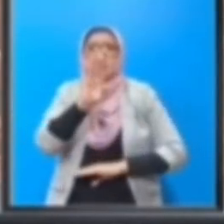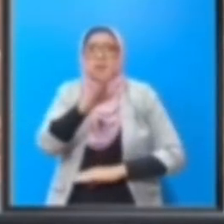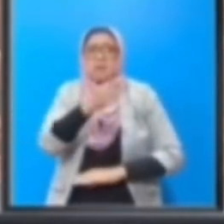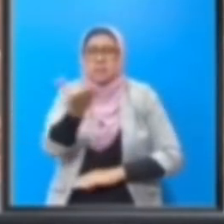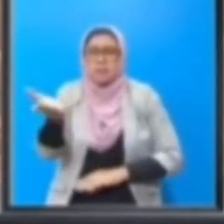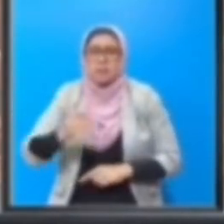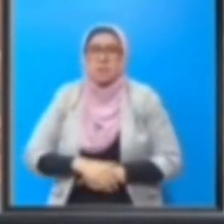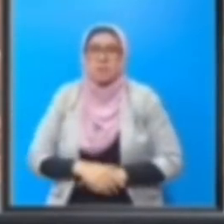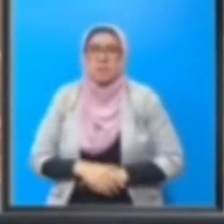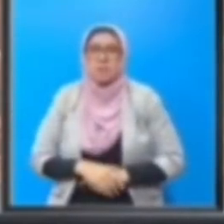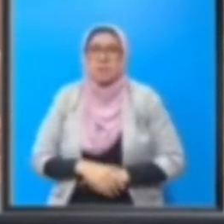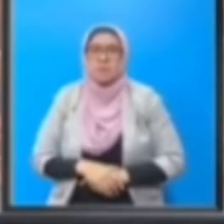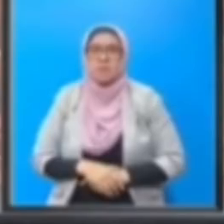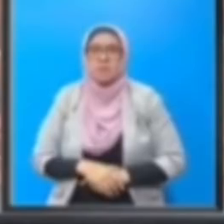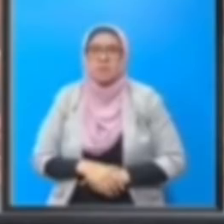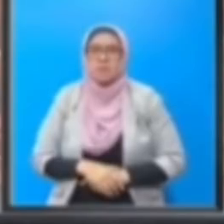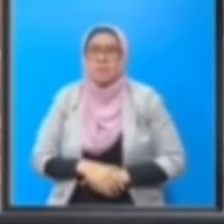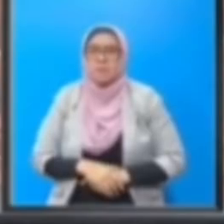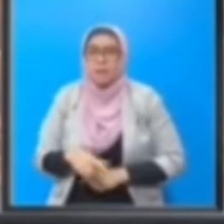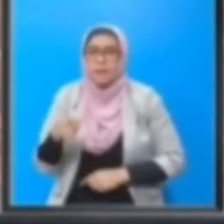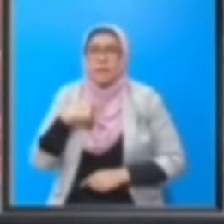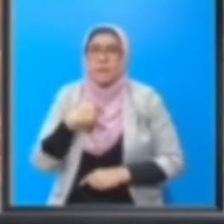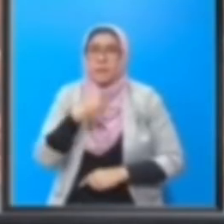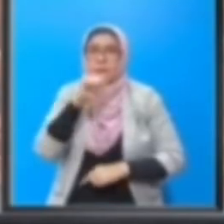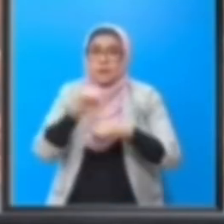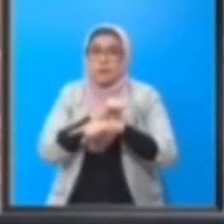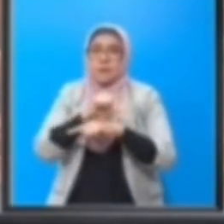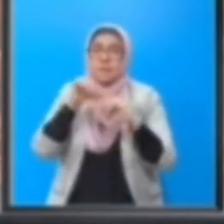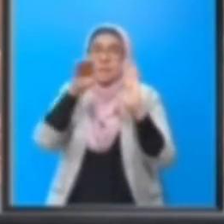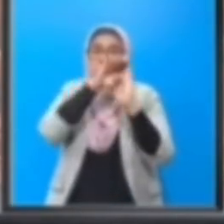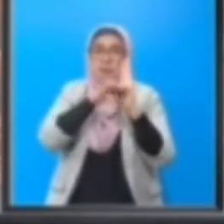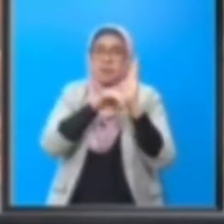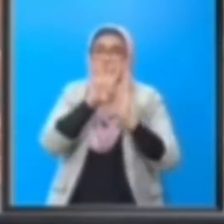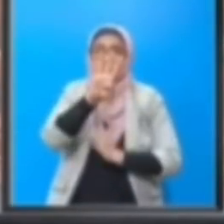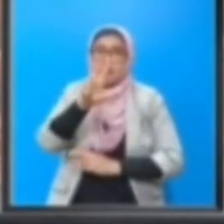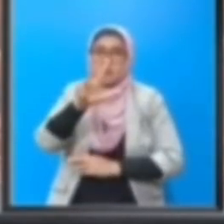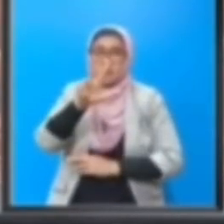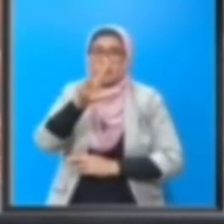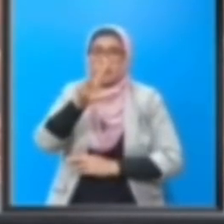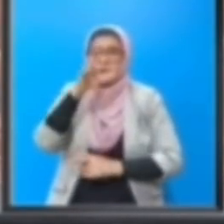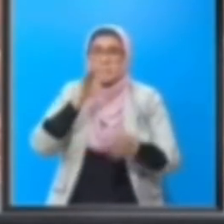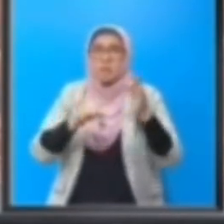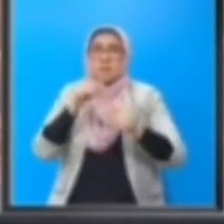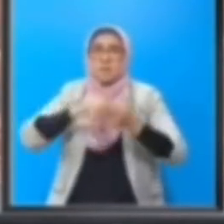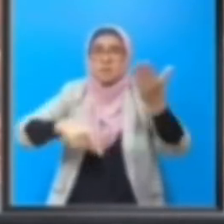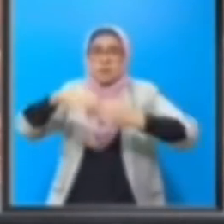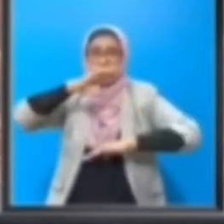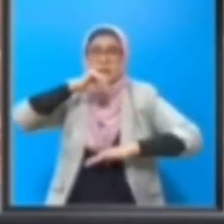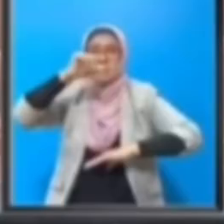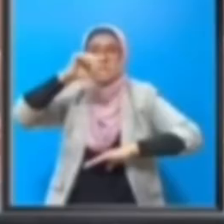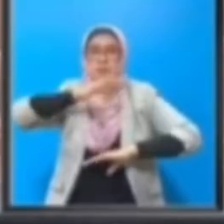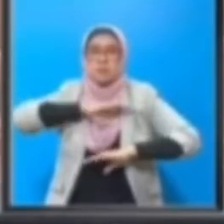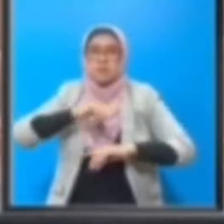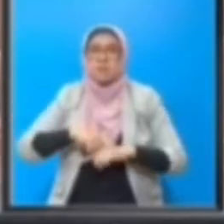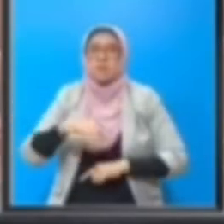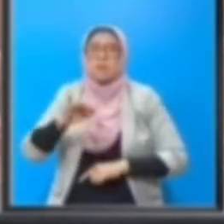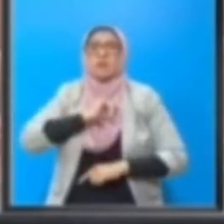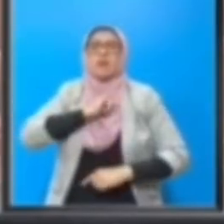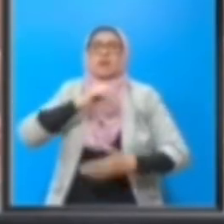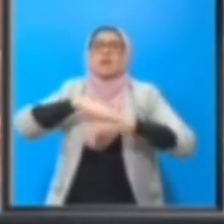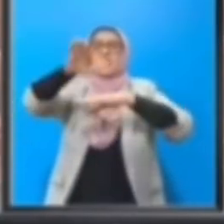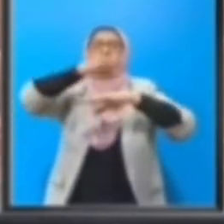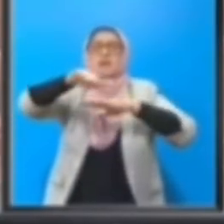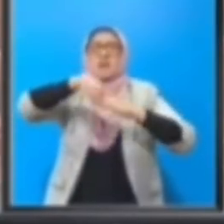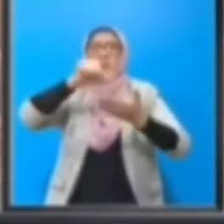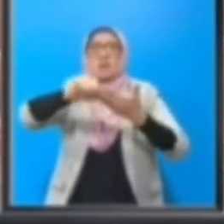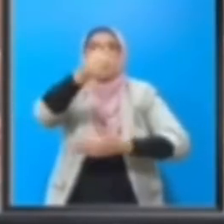Speaker adalah bekas SKR. Saya gunakan peraturan 43. Kalau apa-apa yang tak puas hati, buat cara bertulis dan kita kami tidak